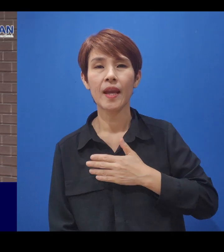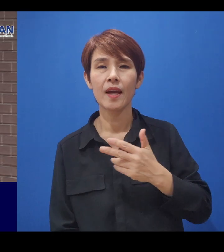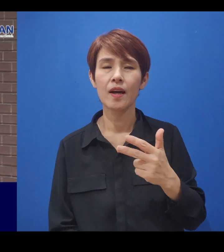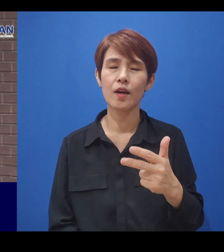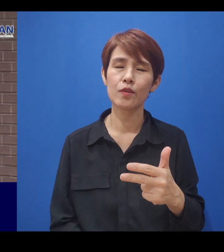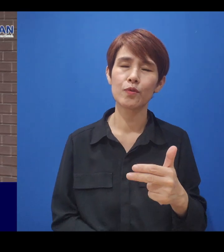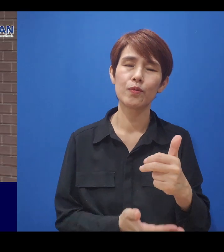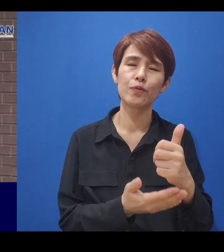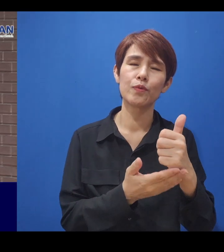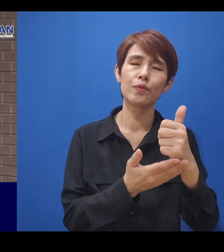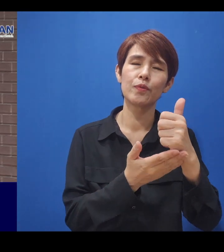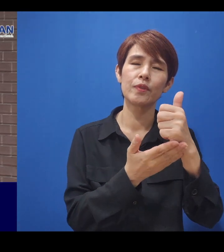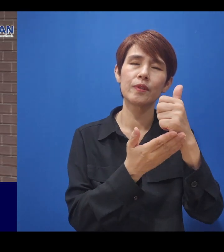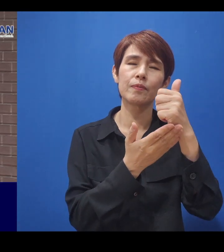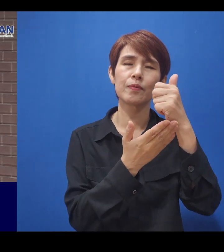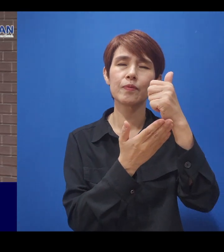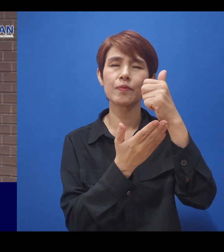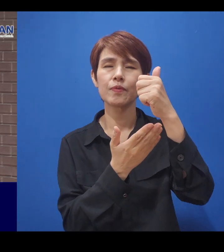내가